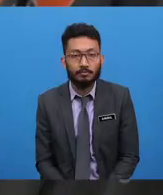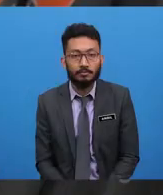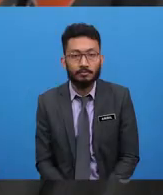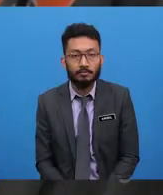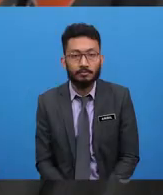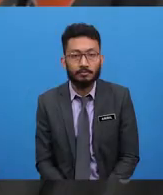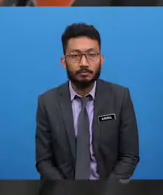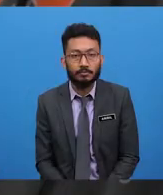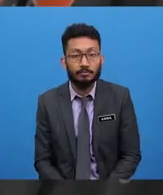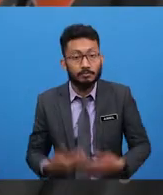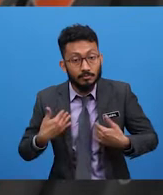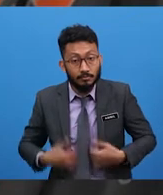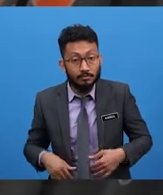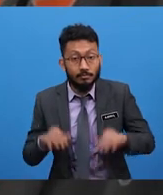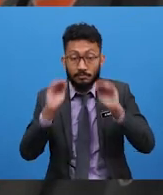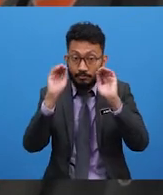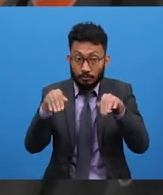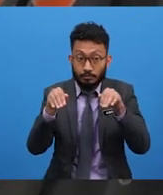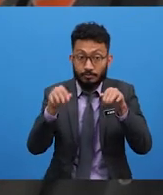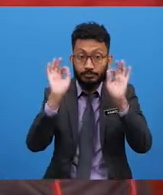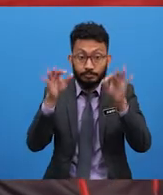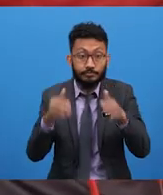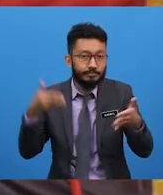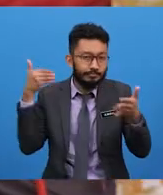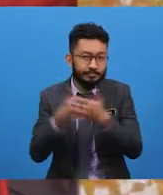Kain dijemur di ampayan sehingga kering.